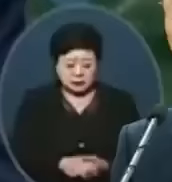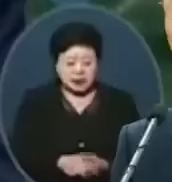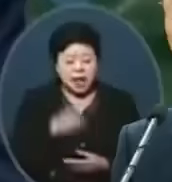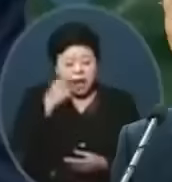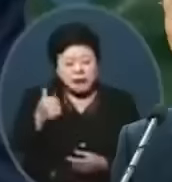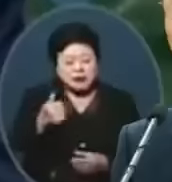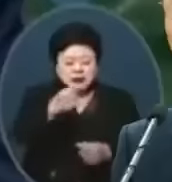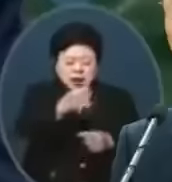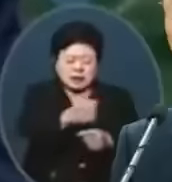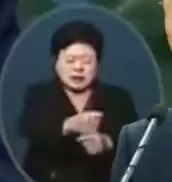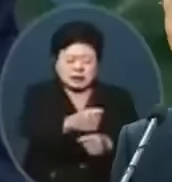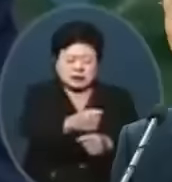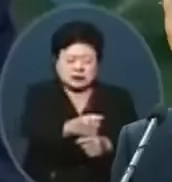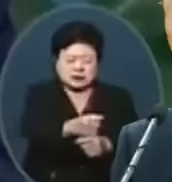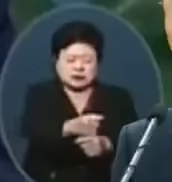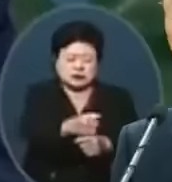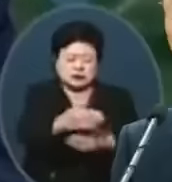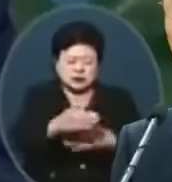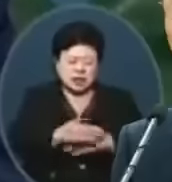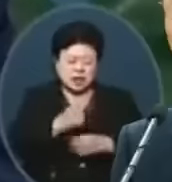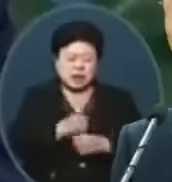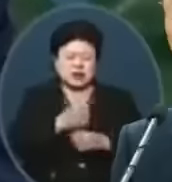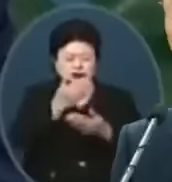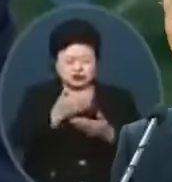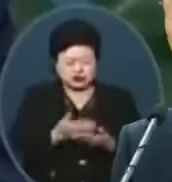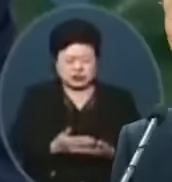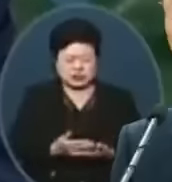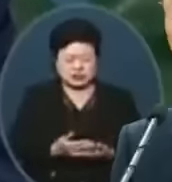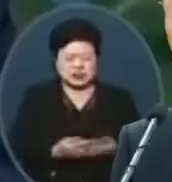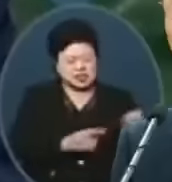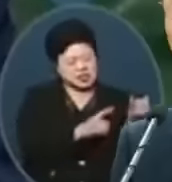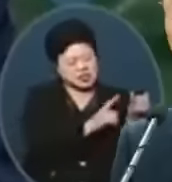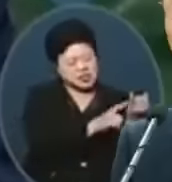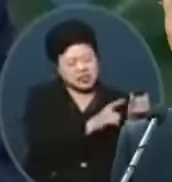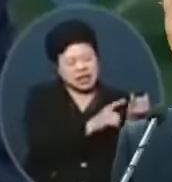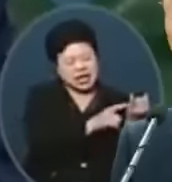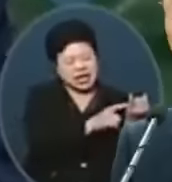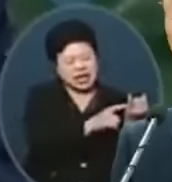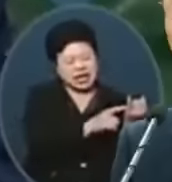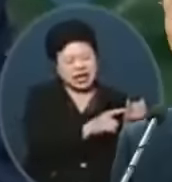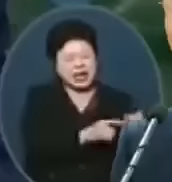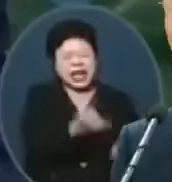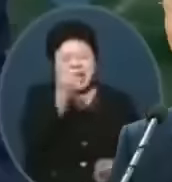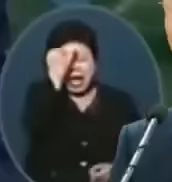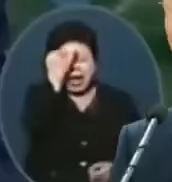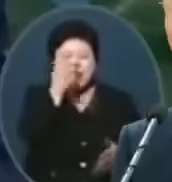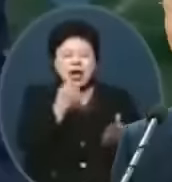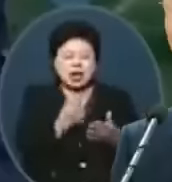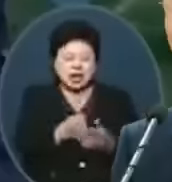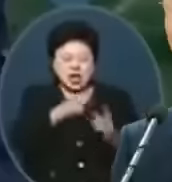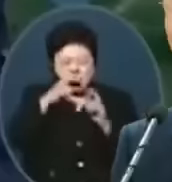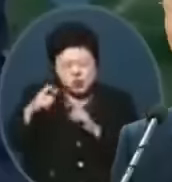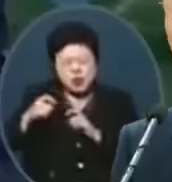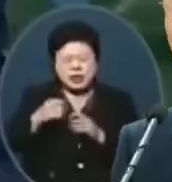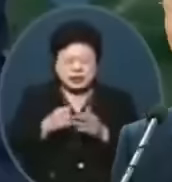아버지가 나에게 만들어주신 저 여자 내 아내가 꿰물어 내가